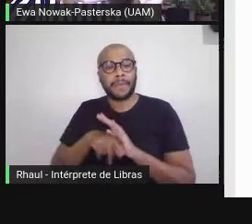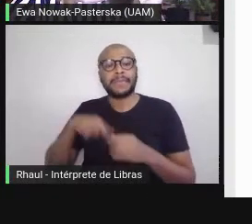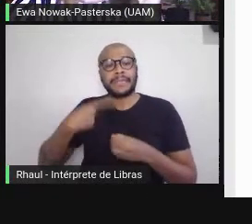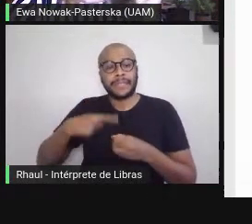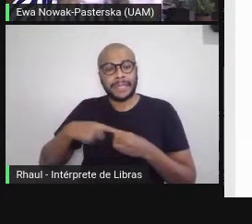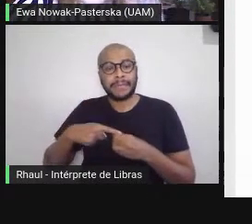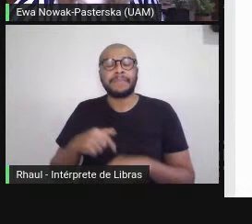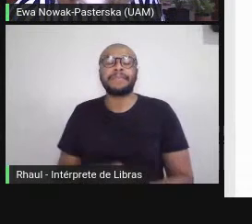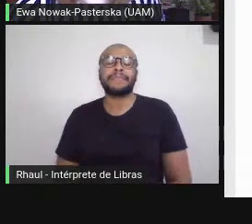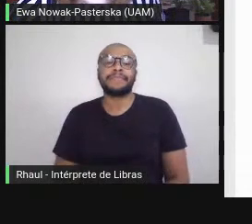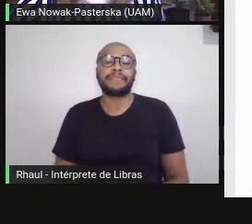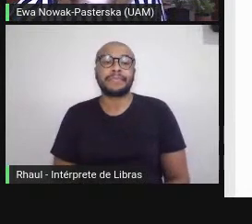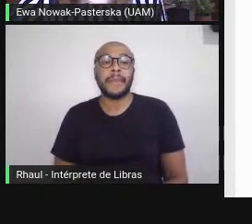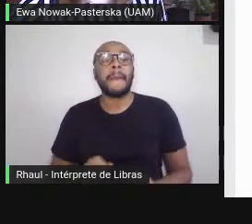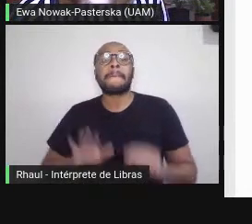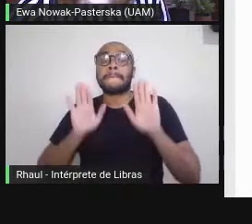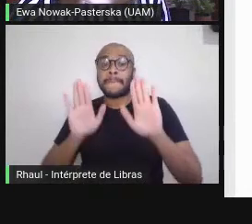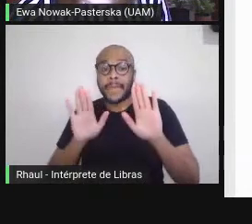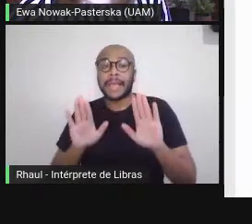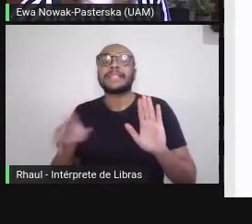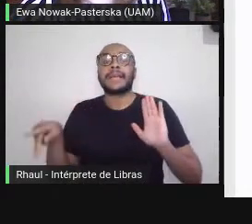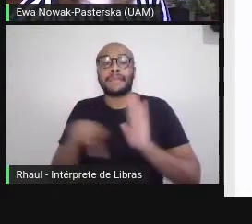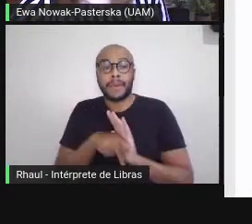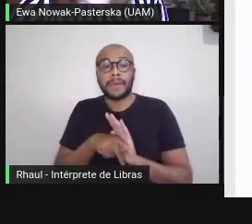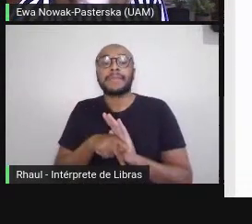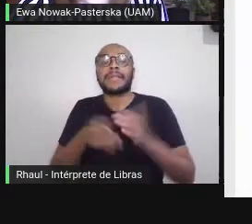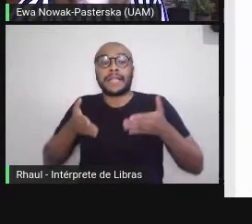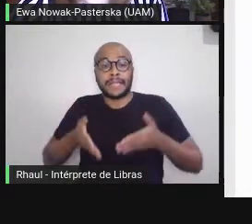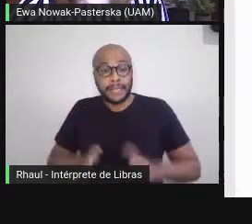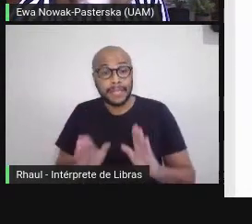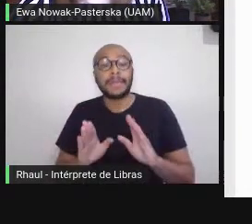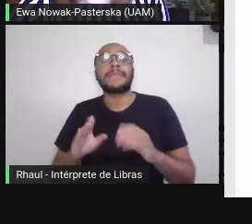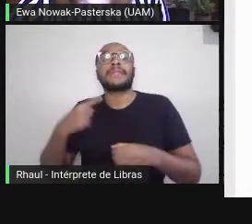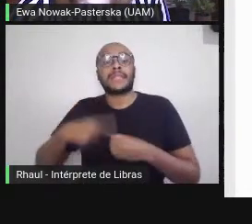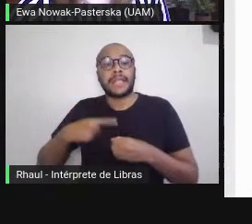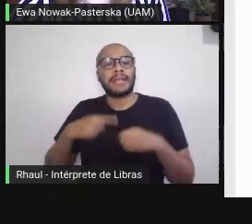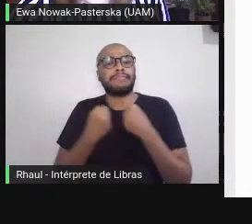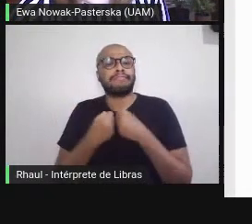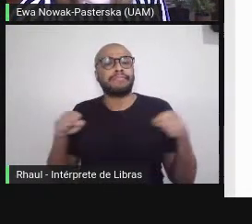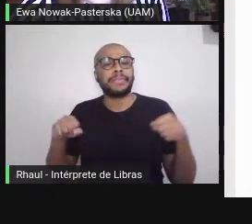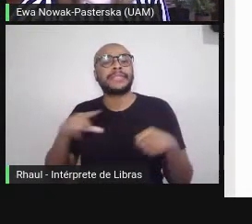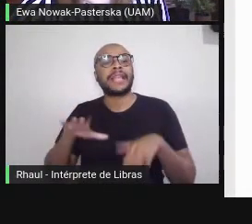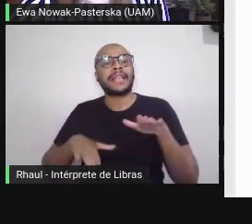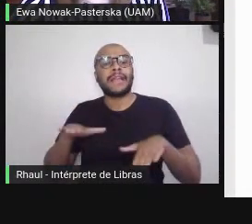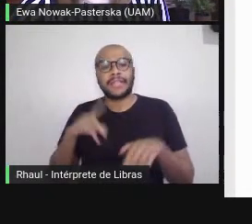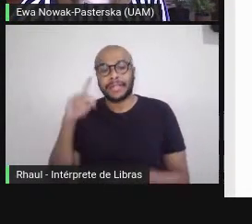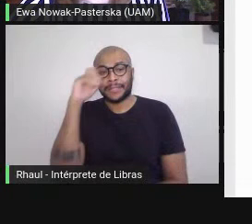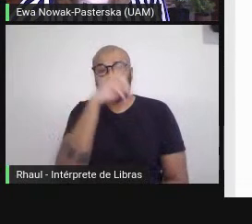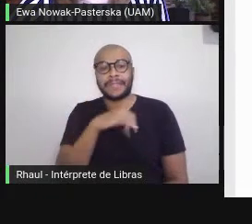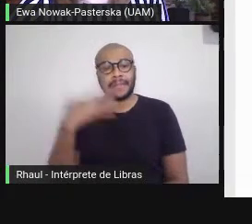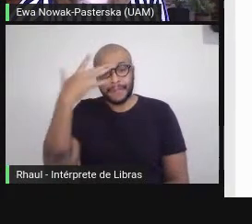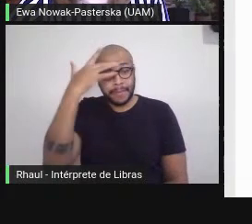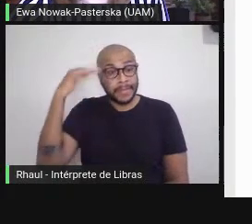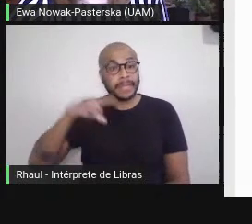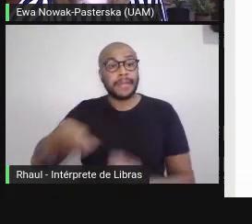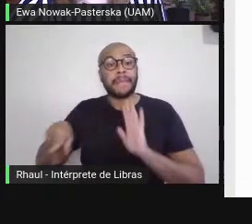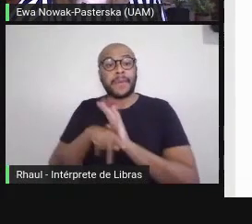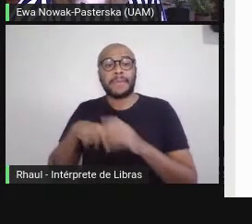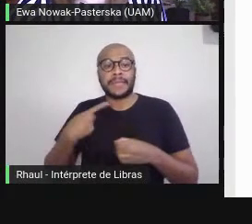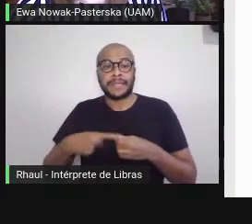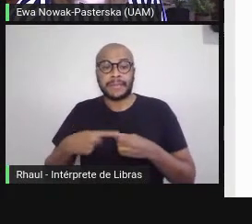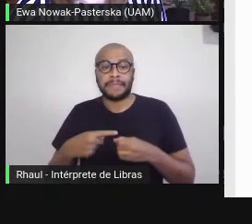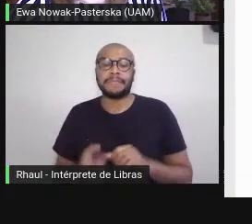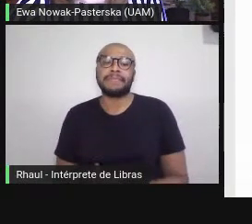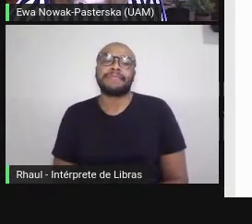cidade, mas que vinha dessa cidade. São as cidades grandes, então naturalmente seria difícil alguém realmente ser dono da cidade.